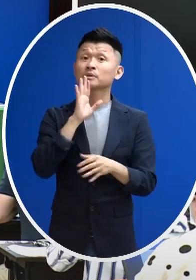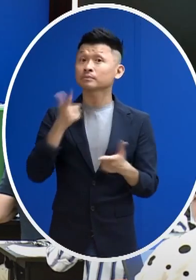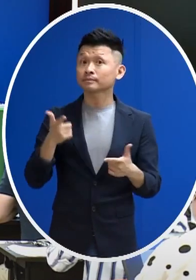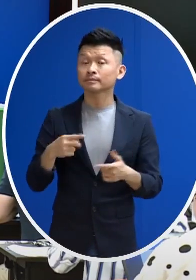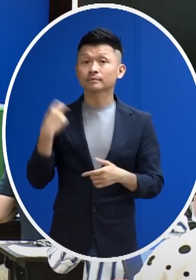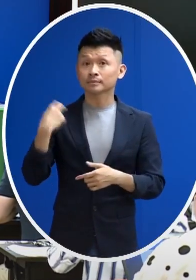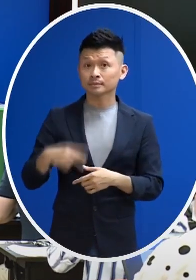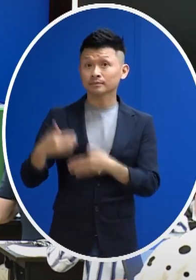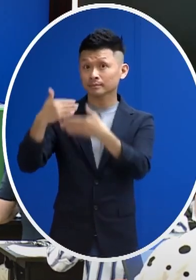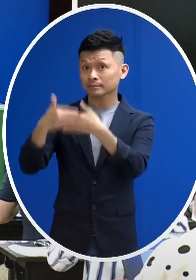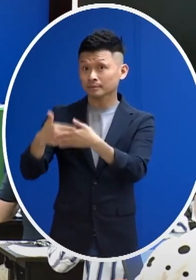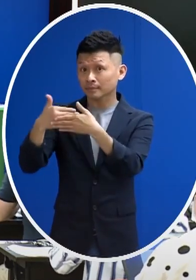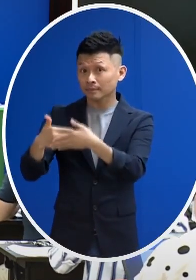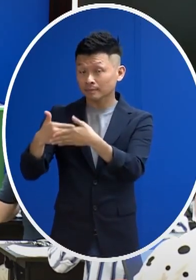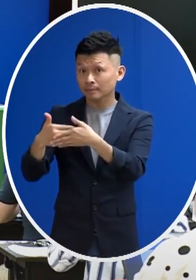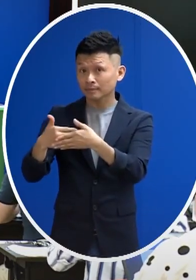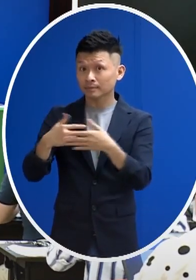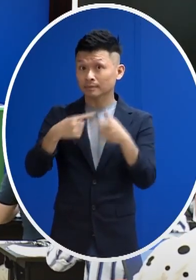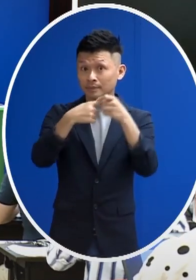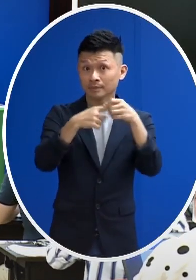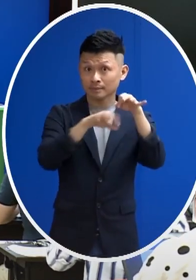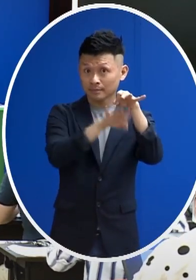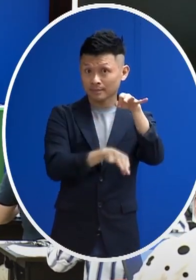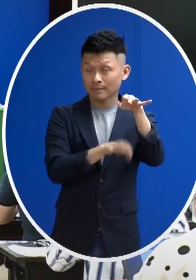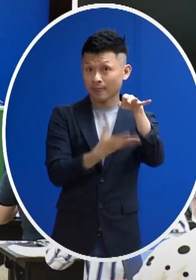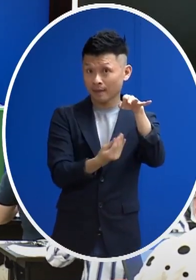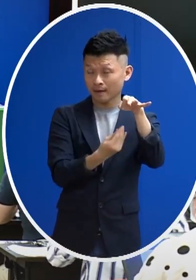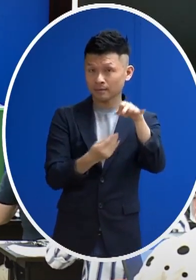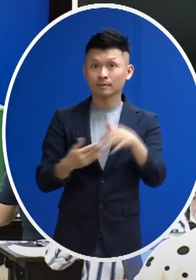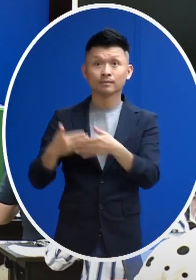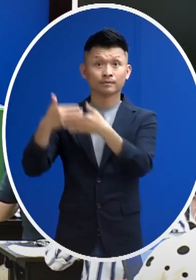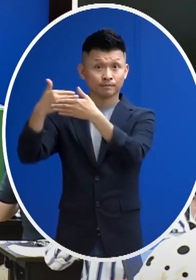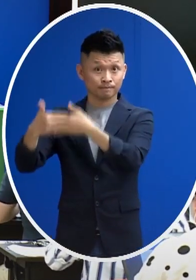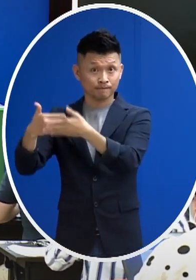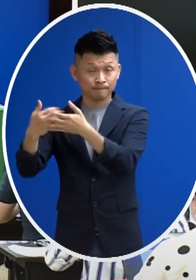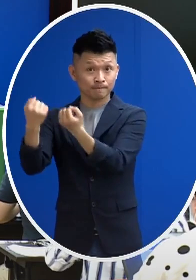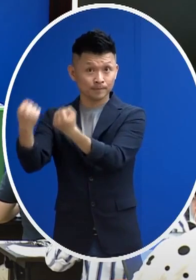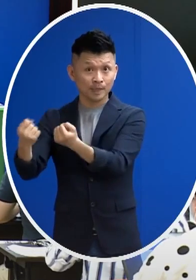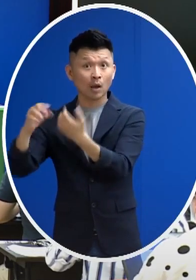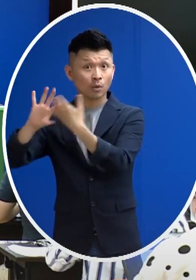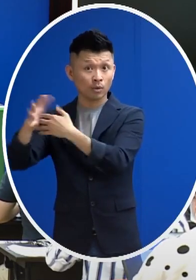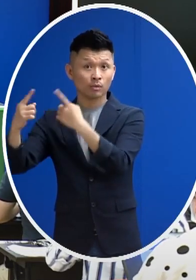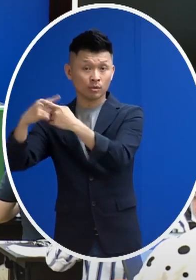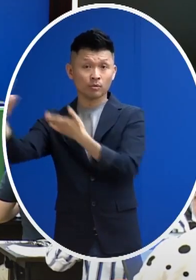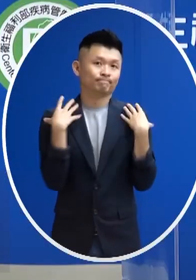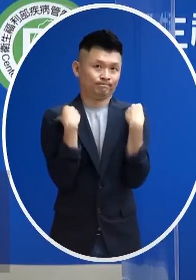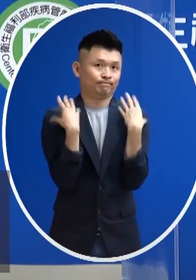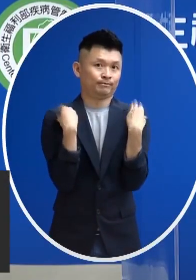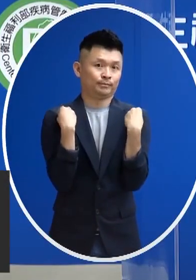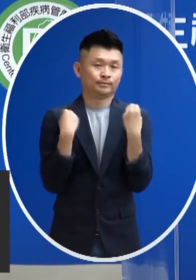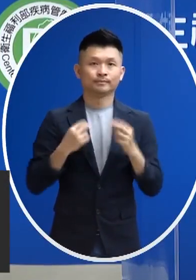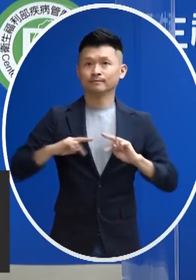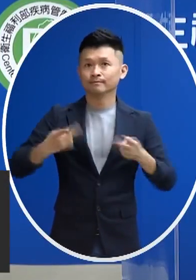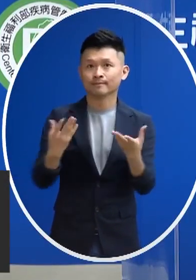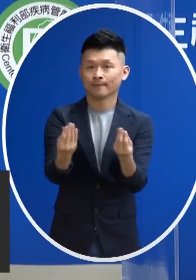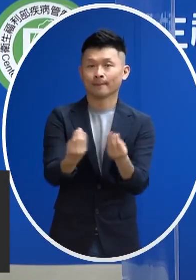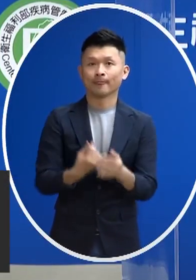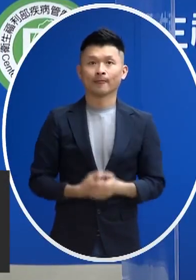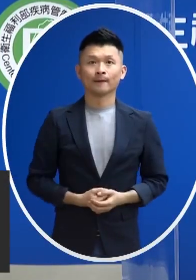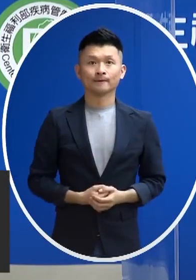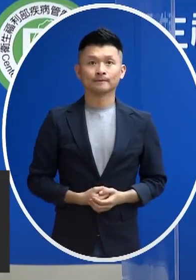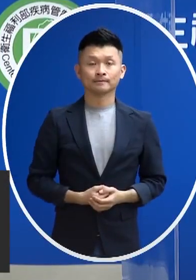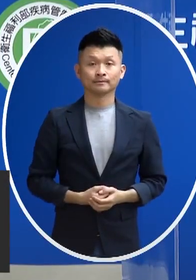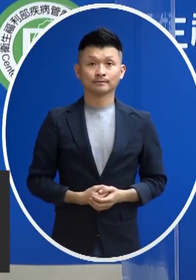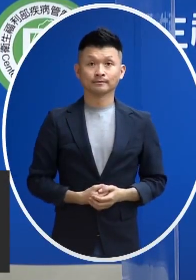包含中国大陆，那在中国的外国人他们可不可以来台，还是说我们只看国籍？ 好，那在这一波